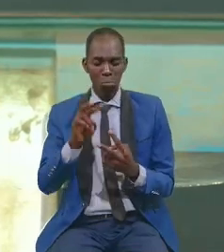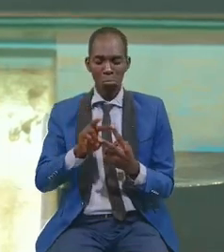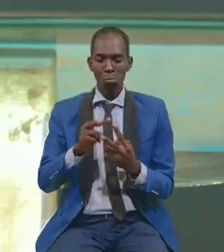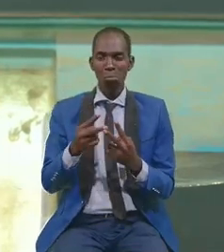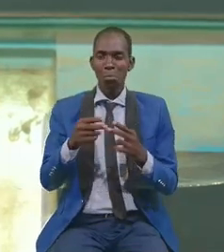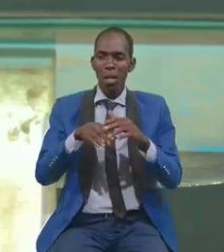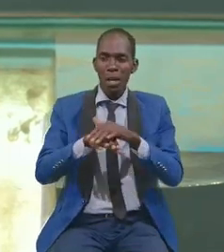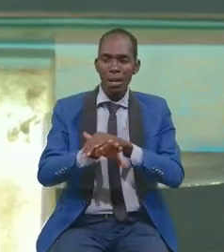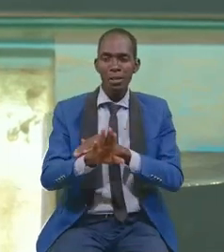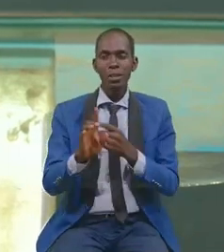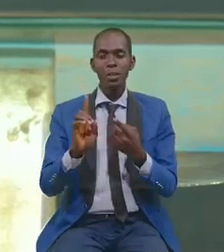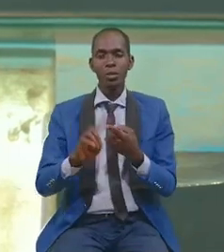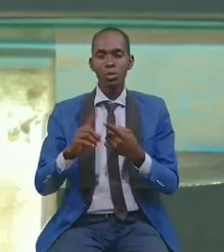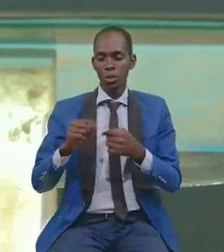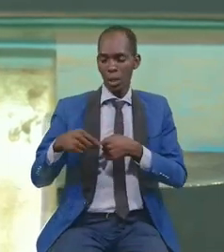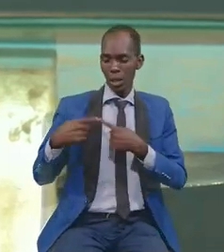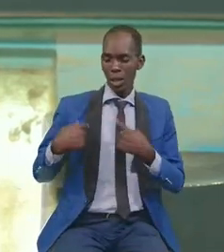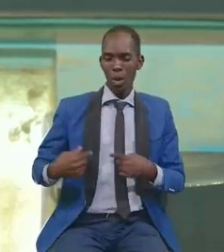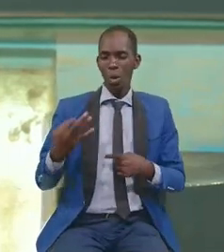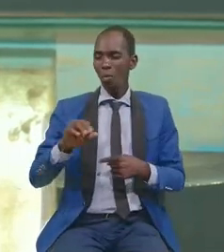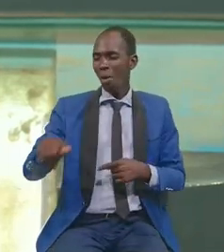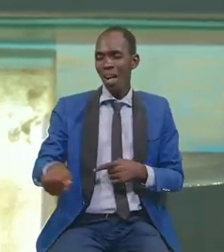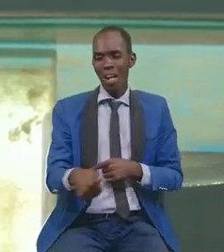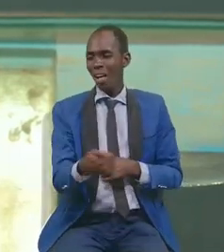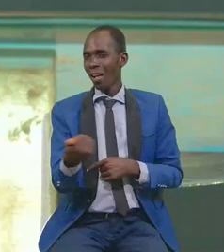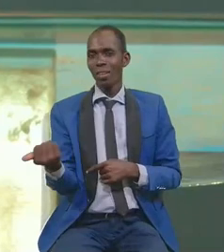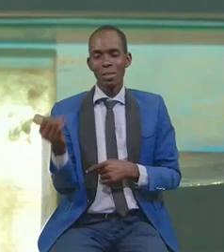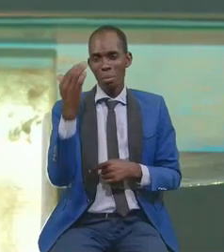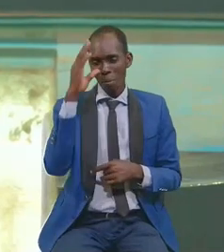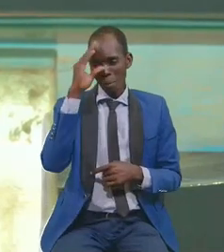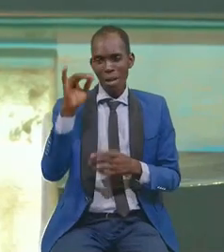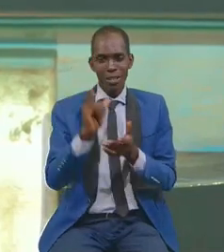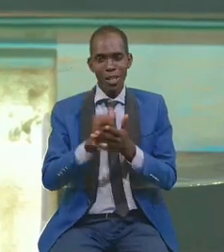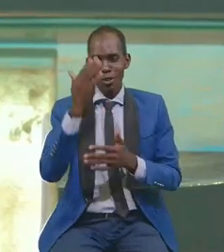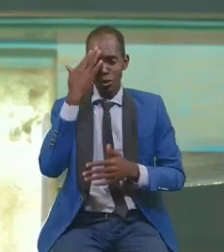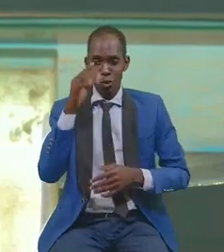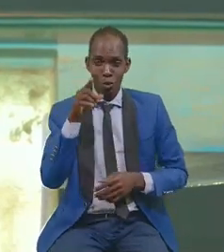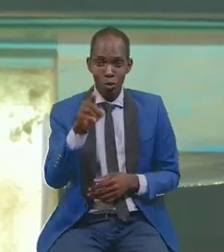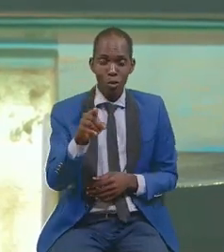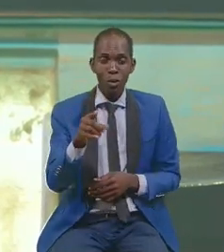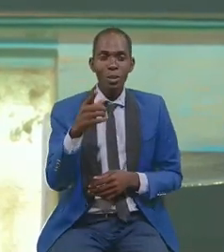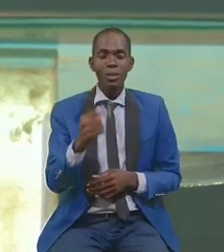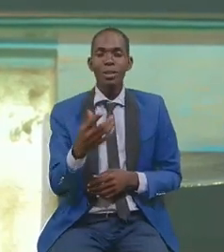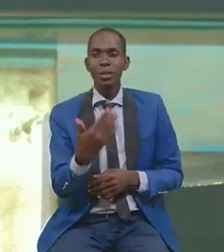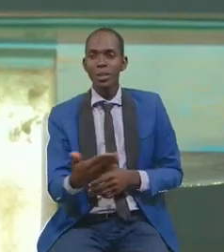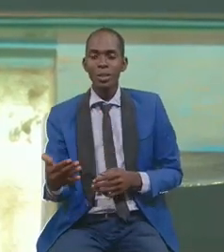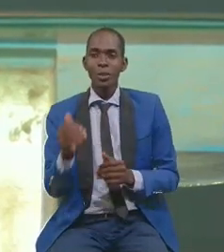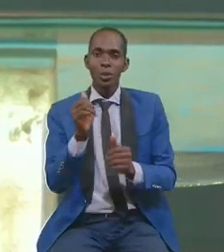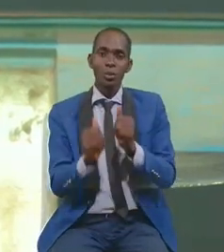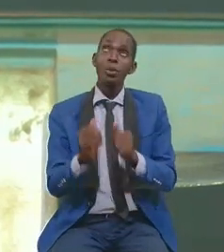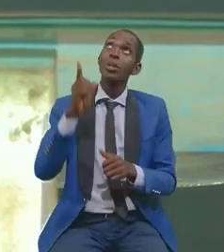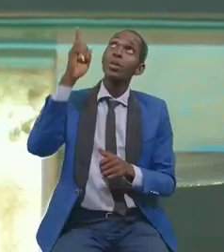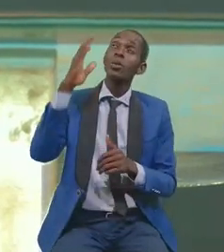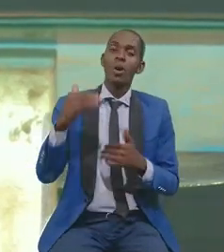point entendues et qui ne sont point montées au cœur de l'homme